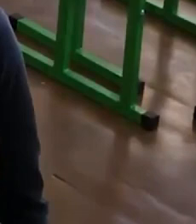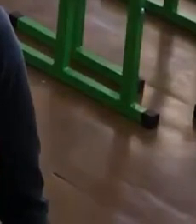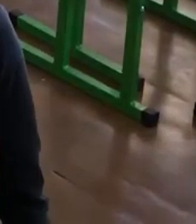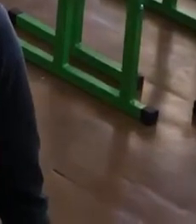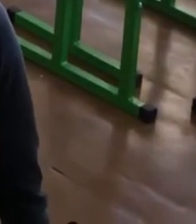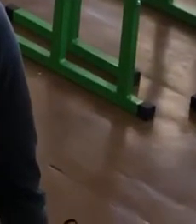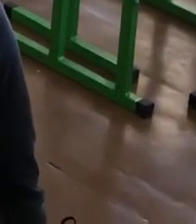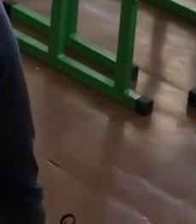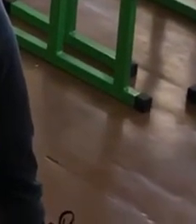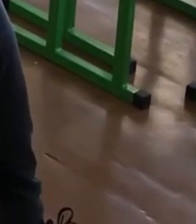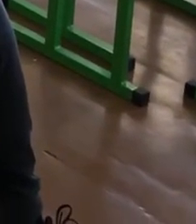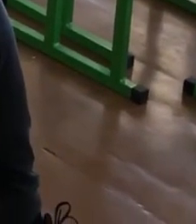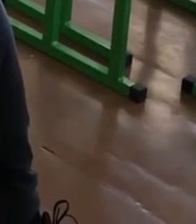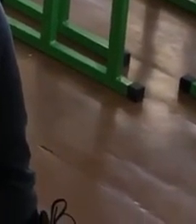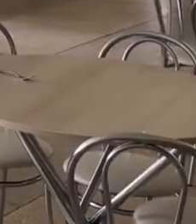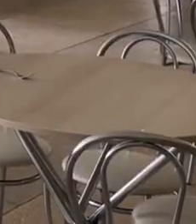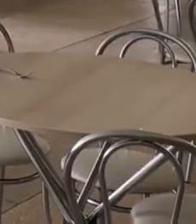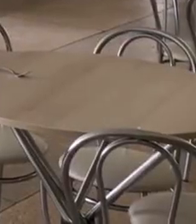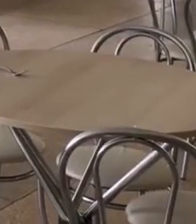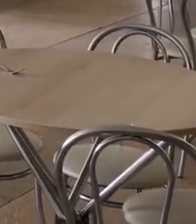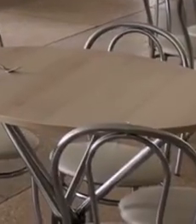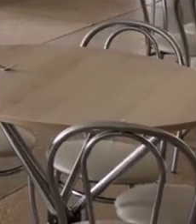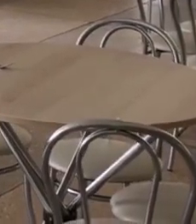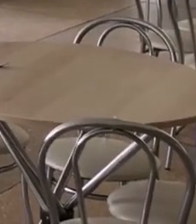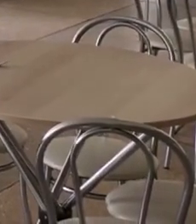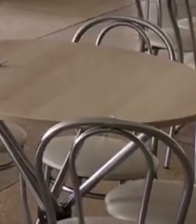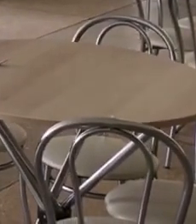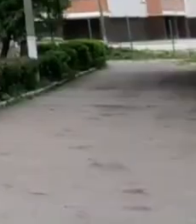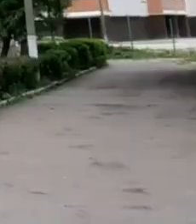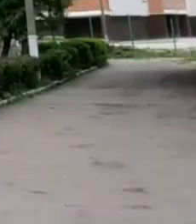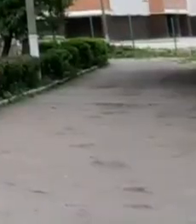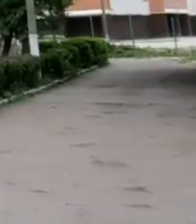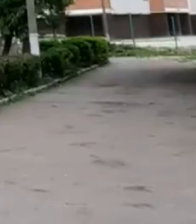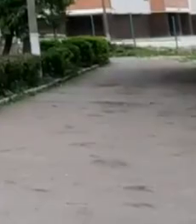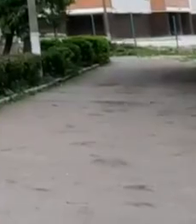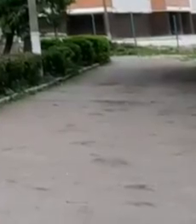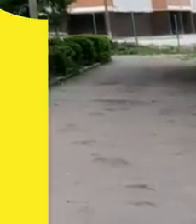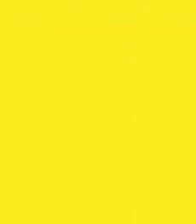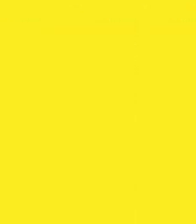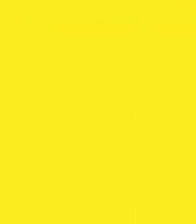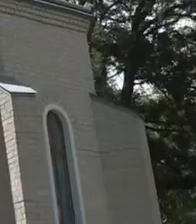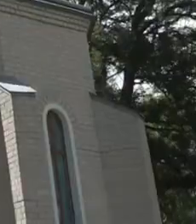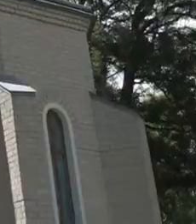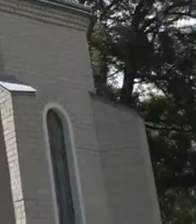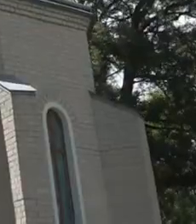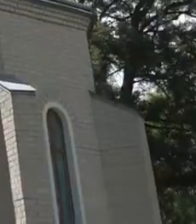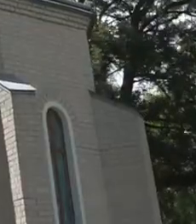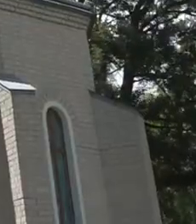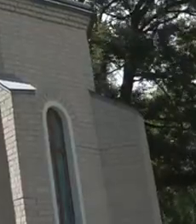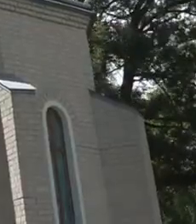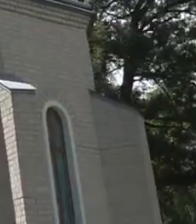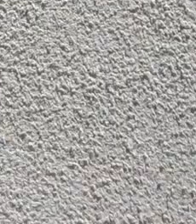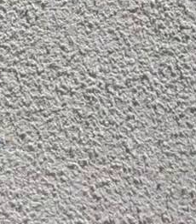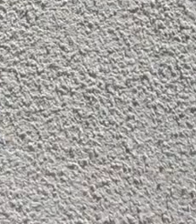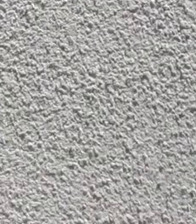До початку навчального року переселенців, які живуть у школах, мають розселити. Де житимуть люди? У Збаразькій